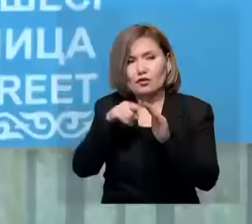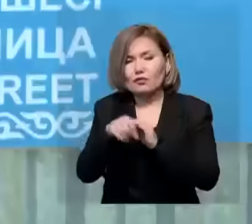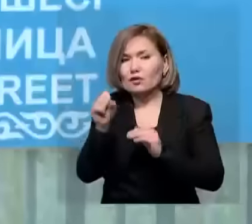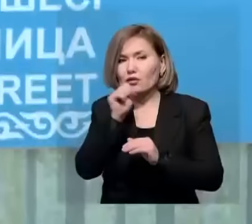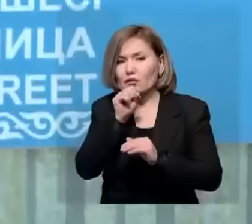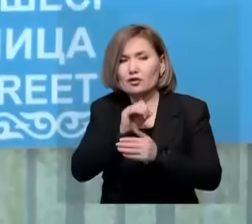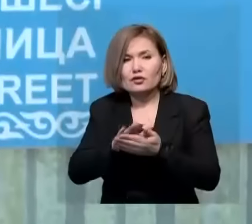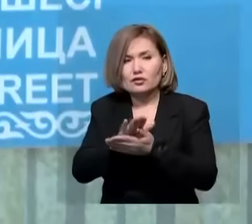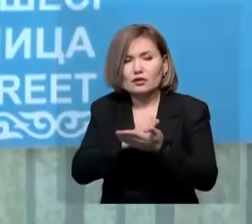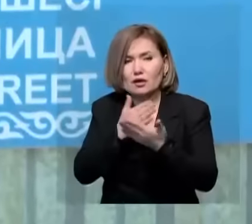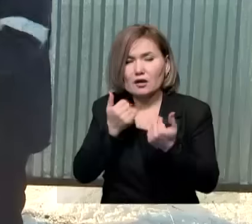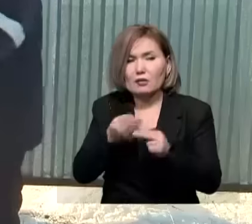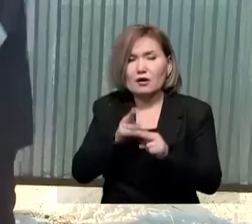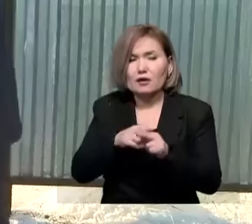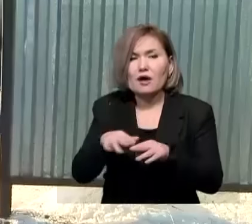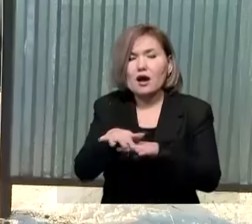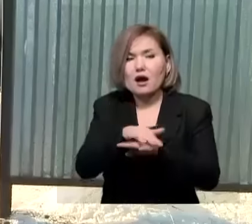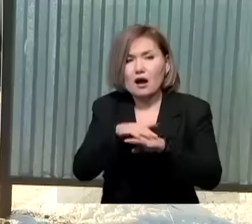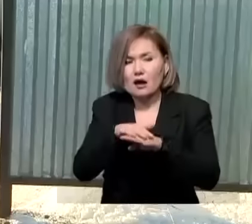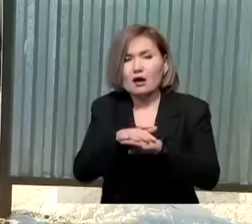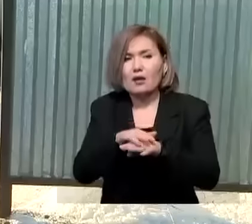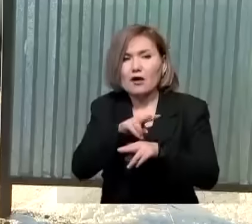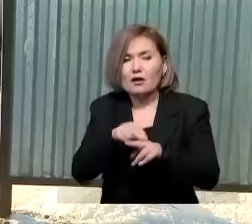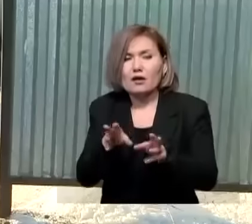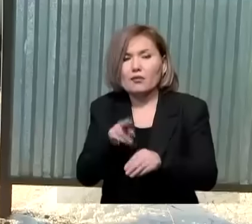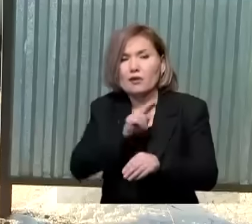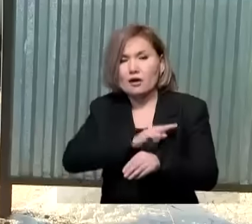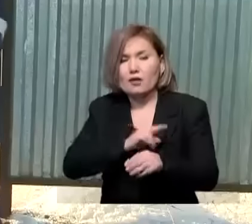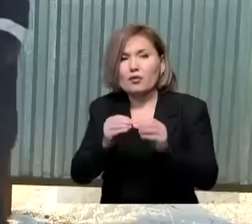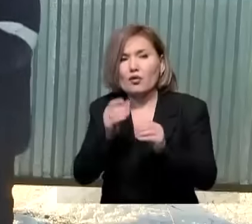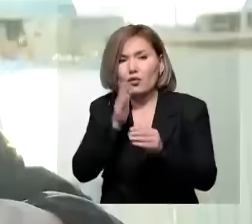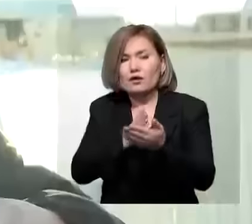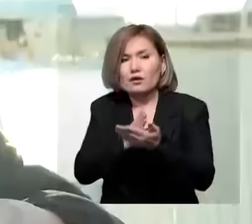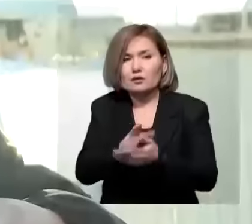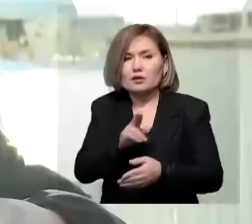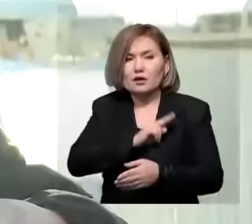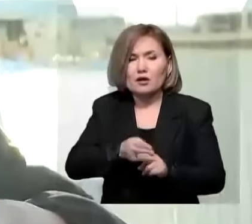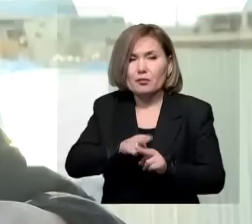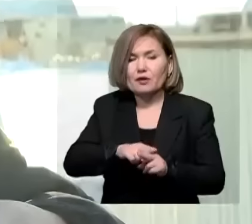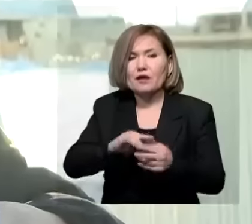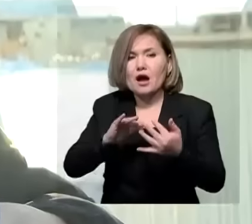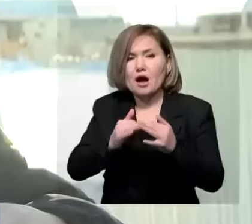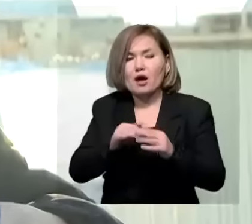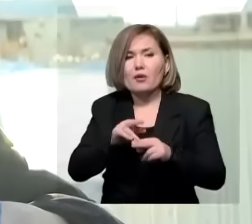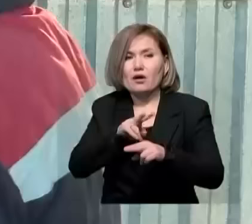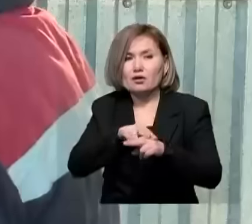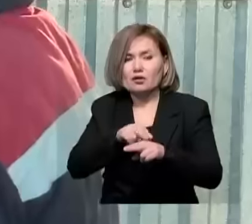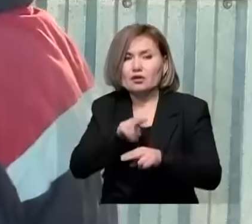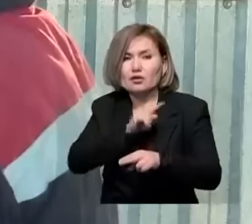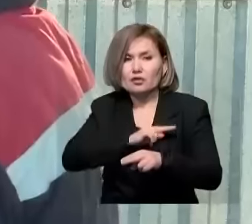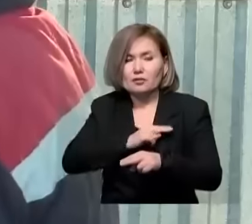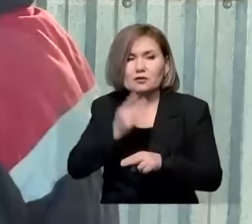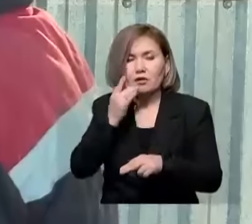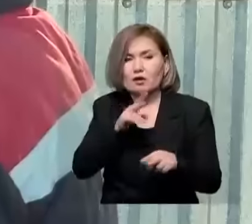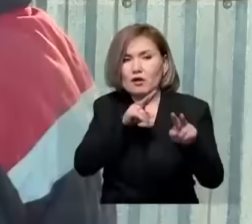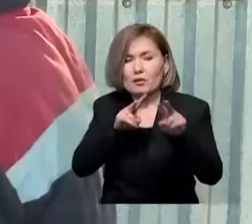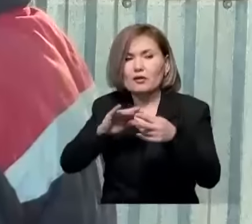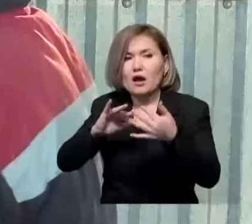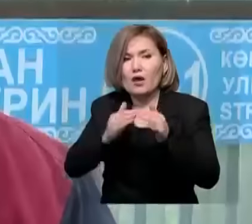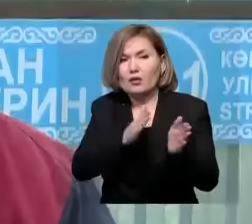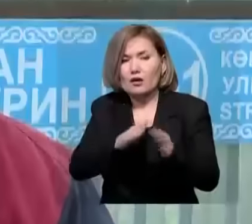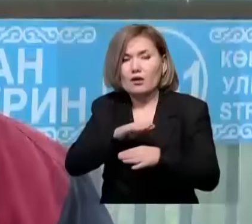отырсам. Тұрғындармен тығыз байланыста жүретін Ғанибет Исатай бұл салада 10 жылдан артық еңбек етеді. Ауылдағы қызметін ол бірден бұзақылықтың алдын алудан